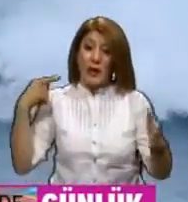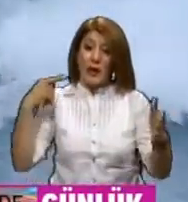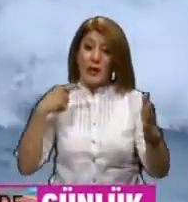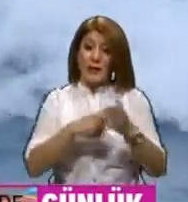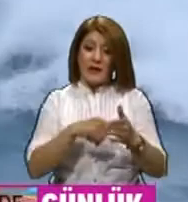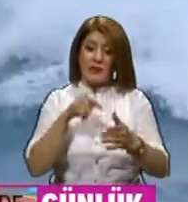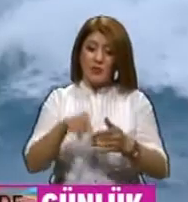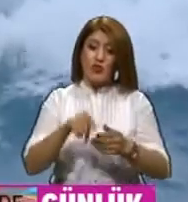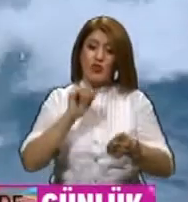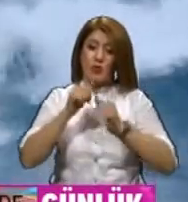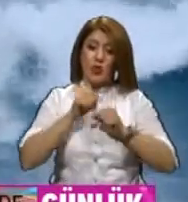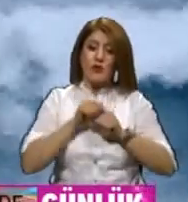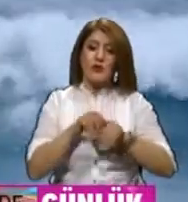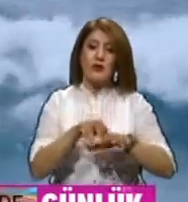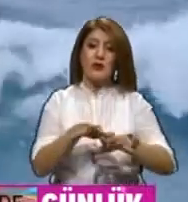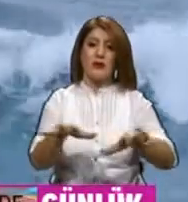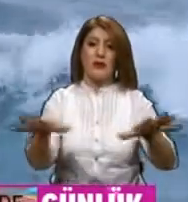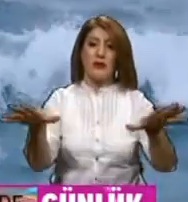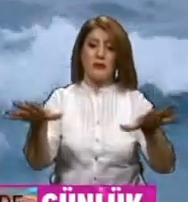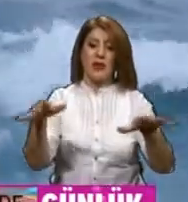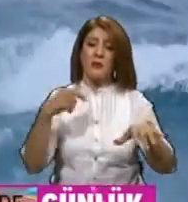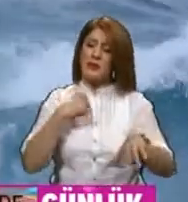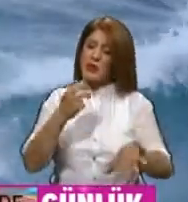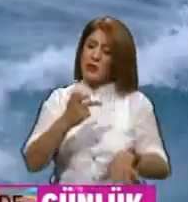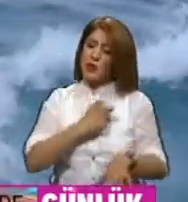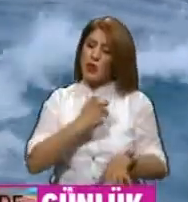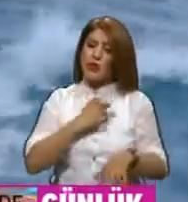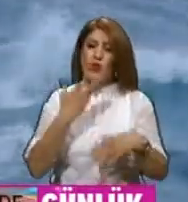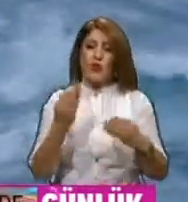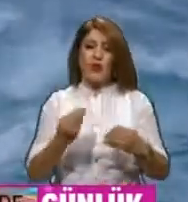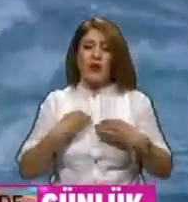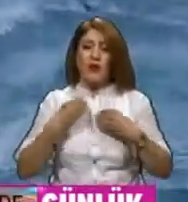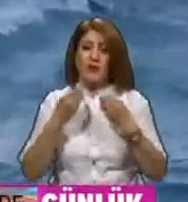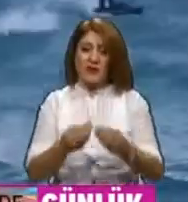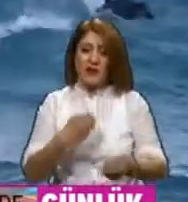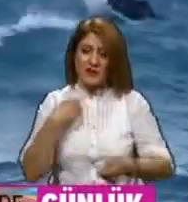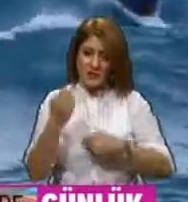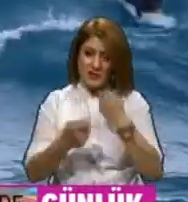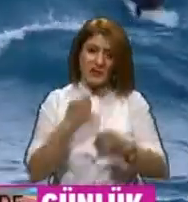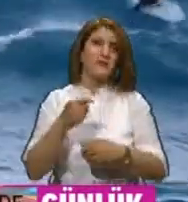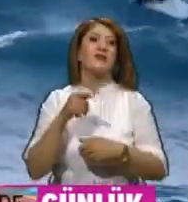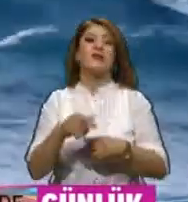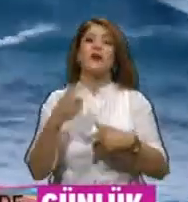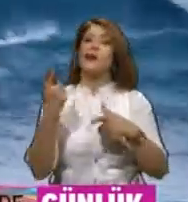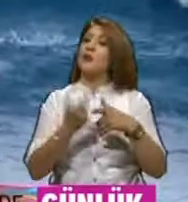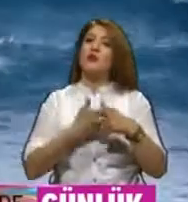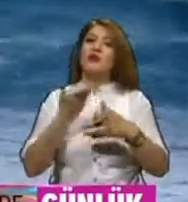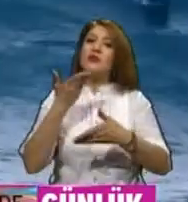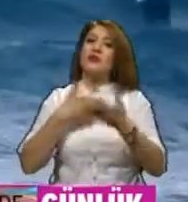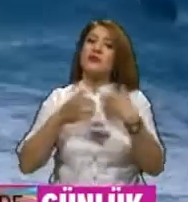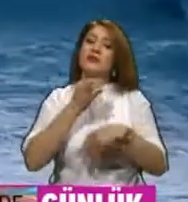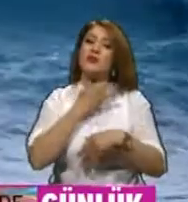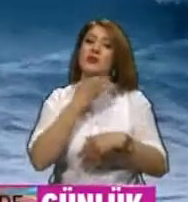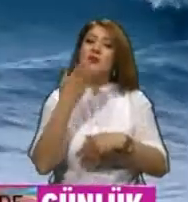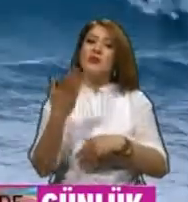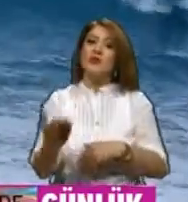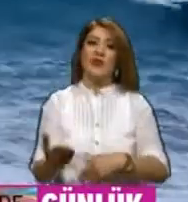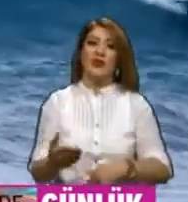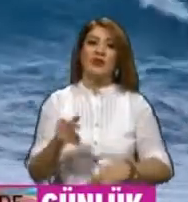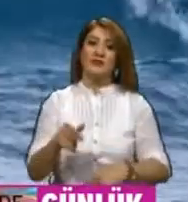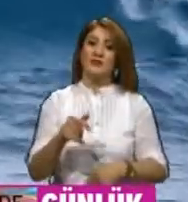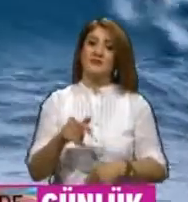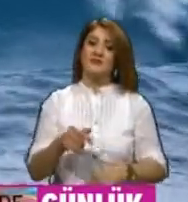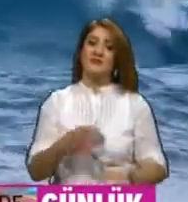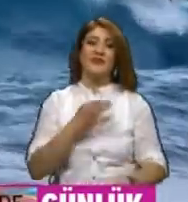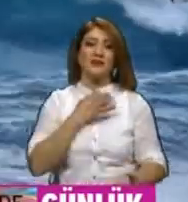bu sporu yaymak. Biz de gönüllü elçileriyiz. Projeyi ben Hayri Bey'den alabilir miyim? Evet, Hayri Bey bu konuda biraz daha